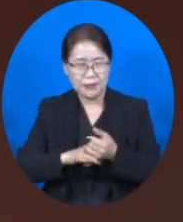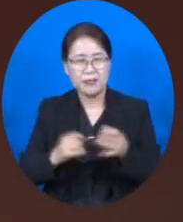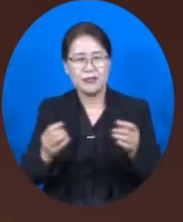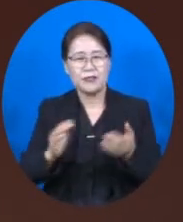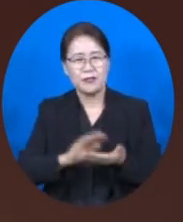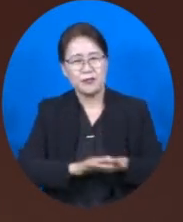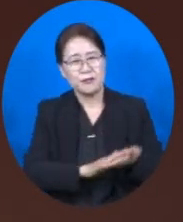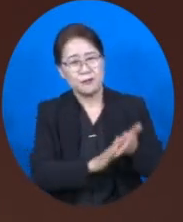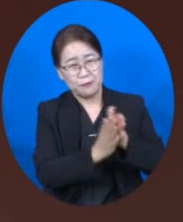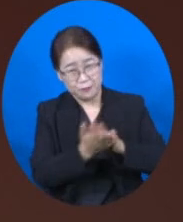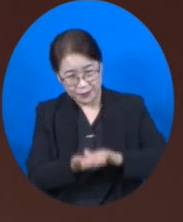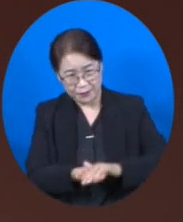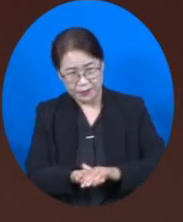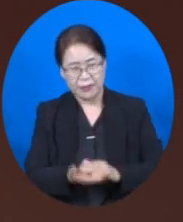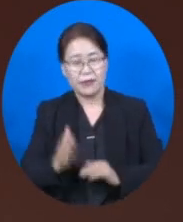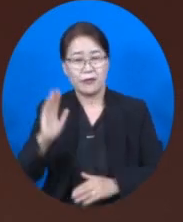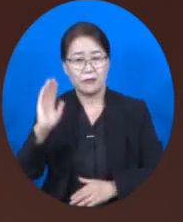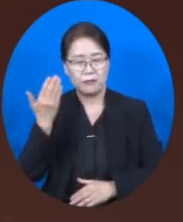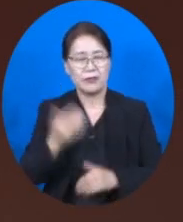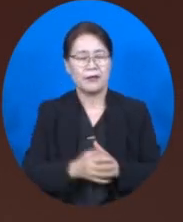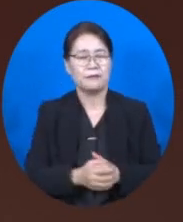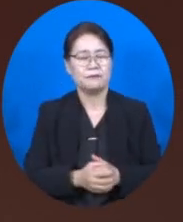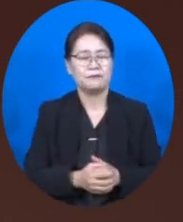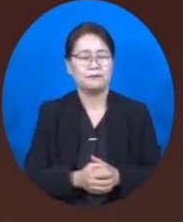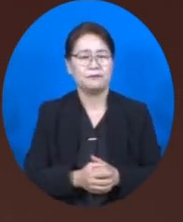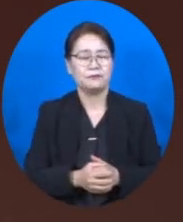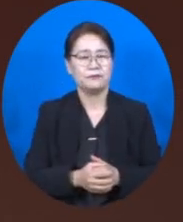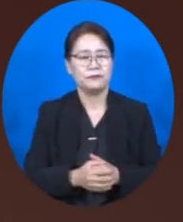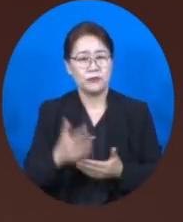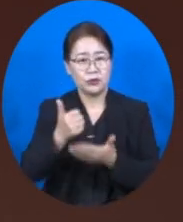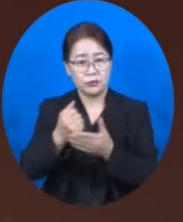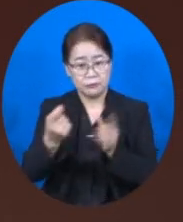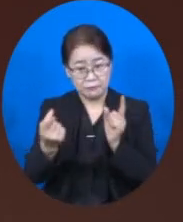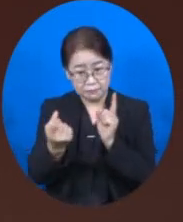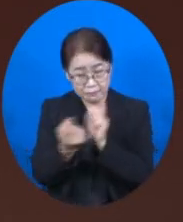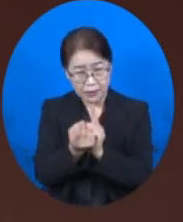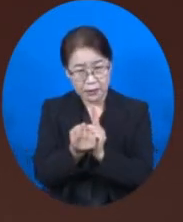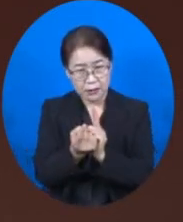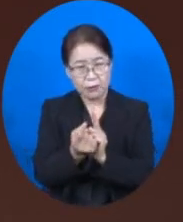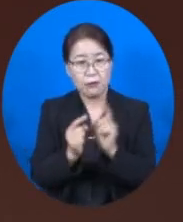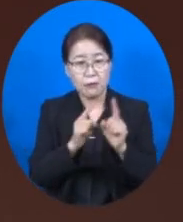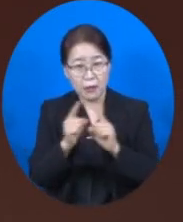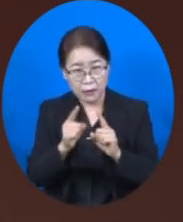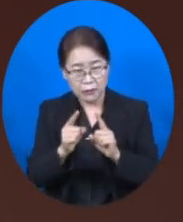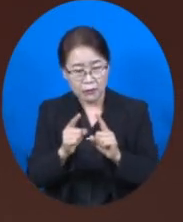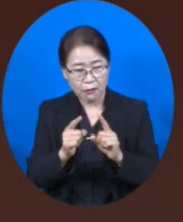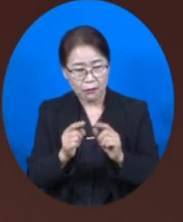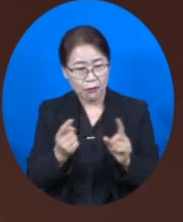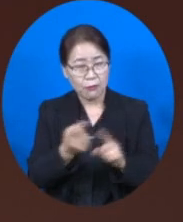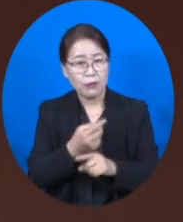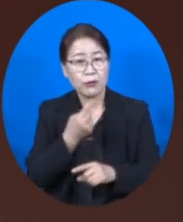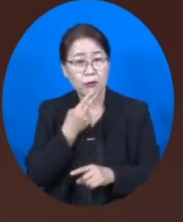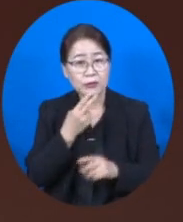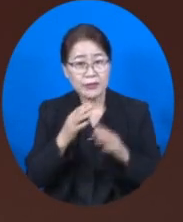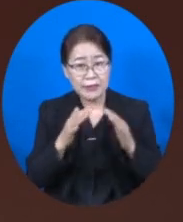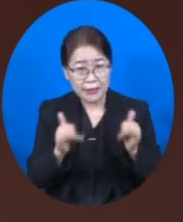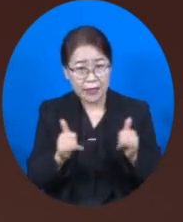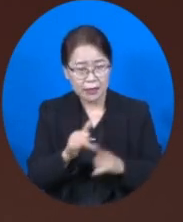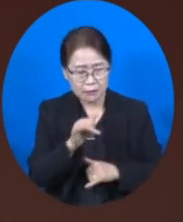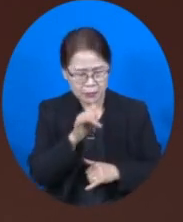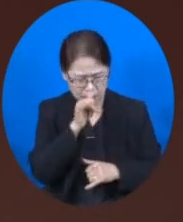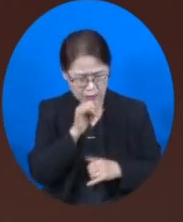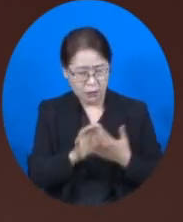있습니다 그런데 주님을 만났다고 말하면서도 아무것도 변하지 않는 사람이